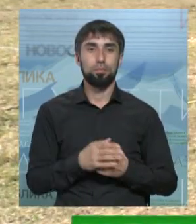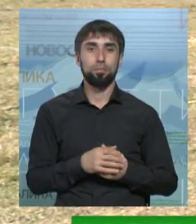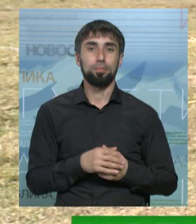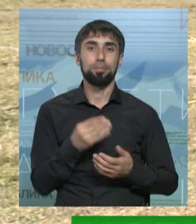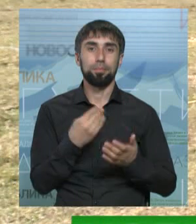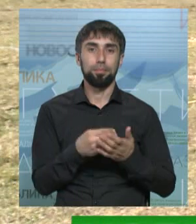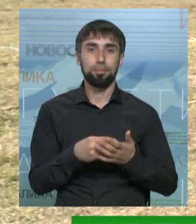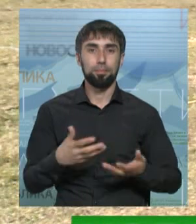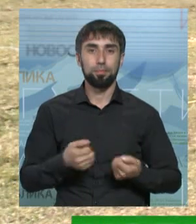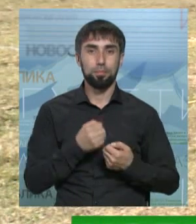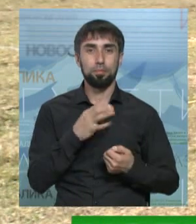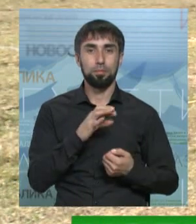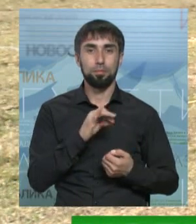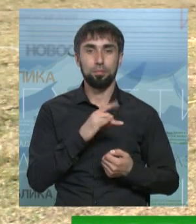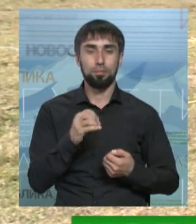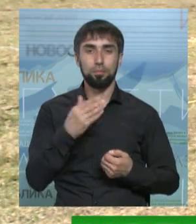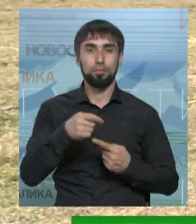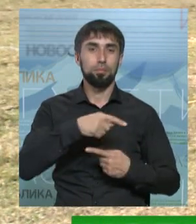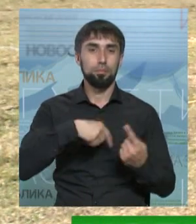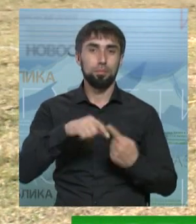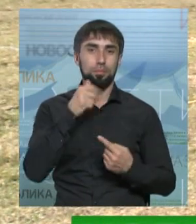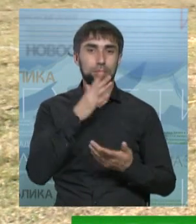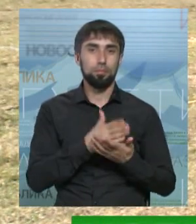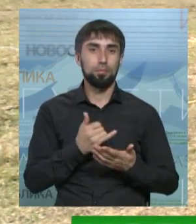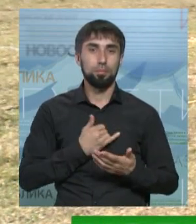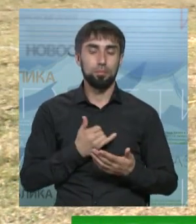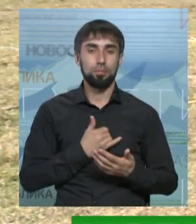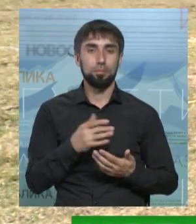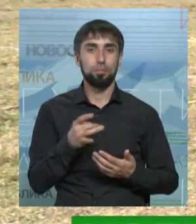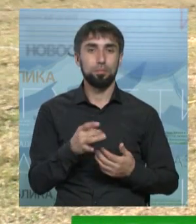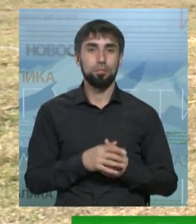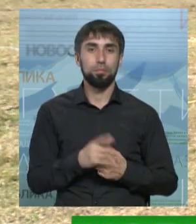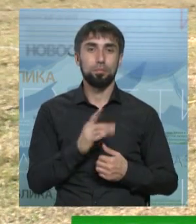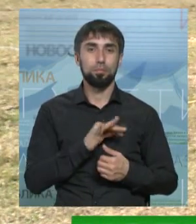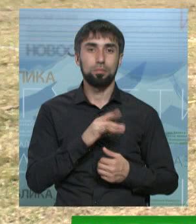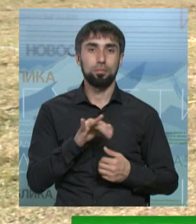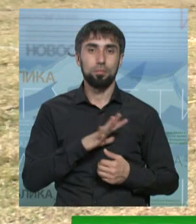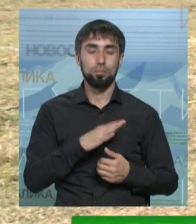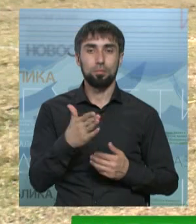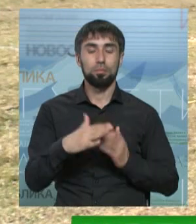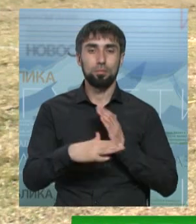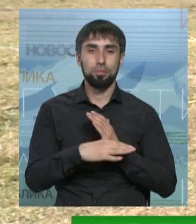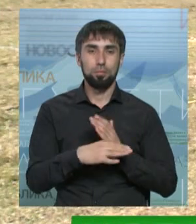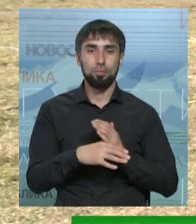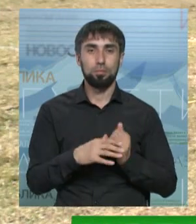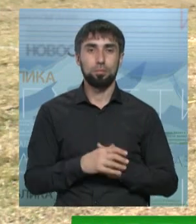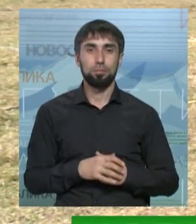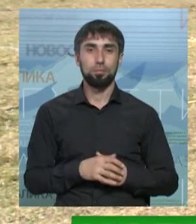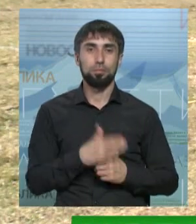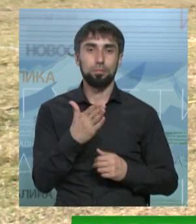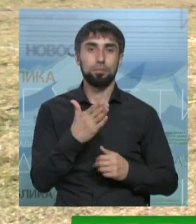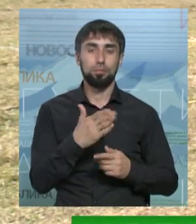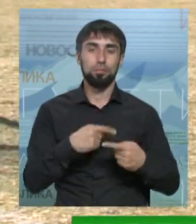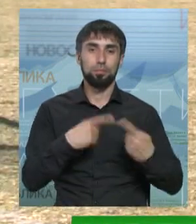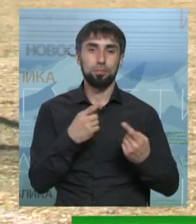финансовая поддержка со стороны предпринимателей, которые есть в нашем регионе, чтобы они были задействованы в этом развитии